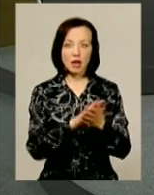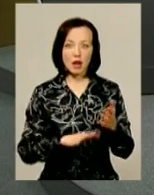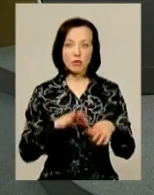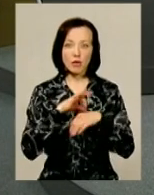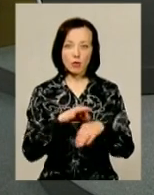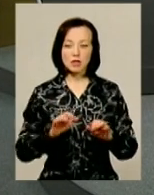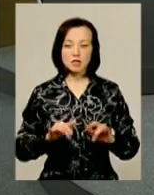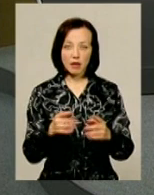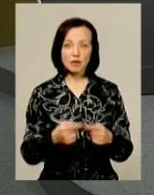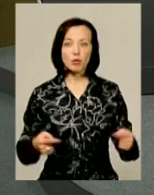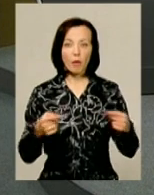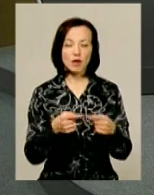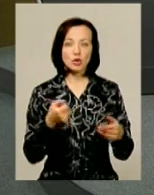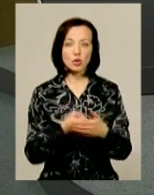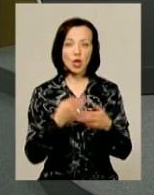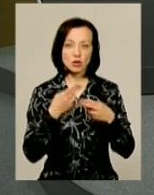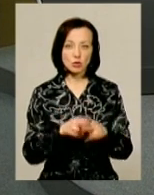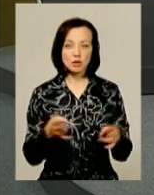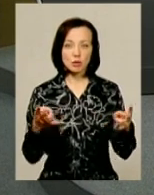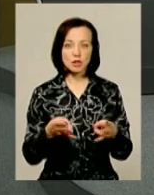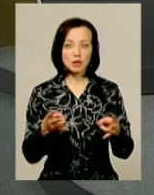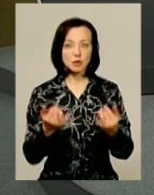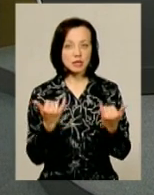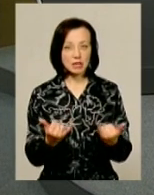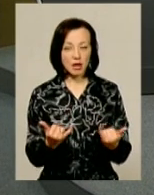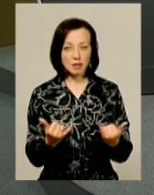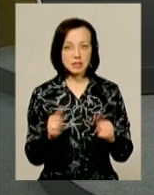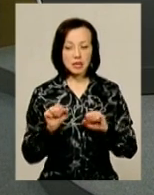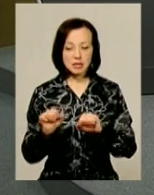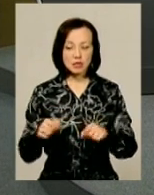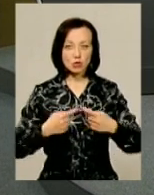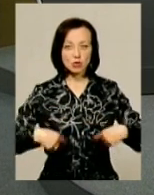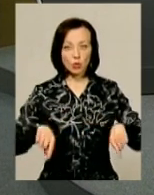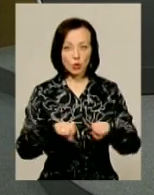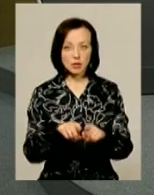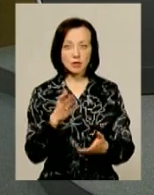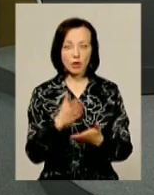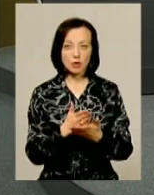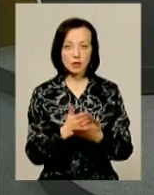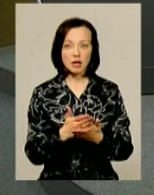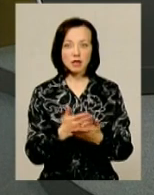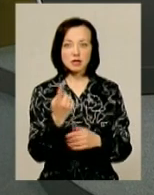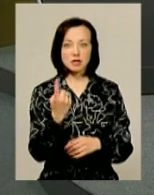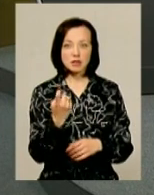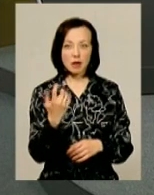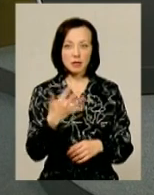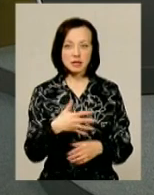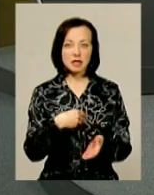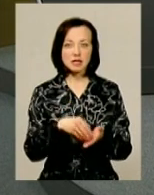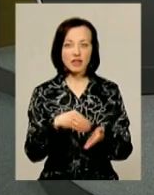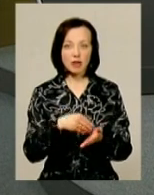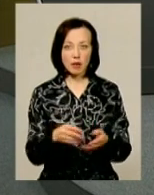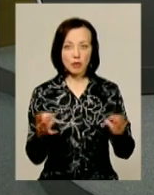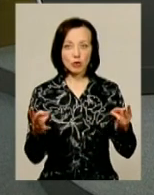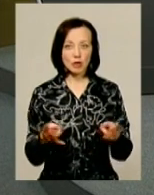заходи відповідно до інструкції. Це потрібно зараз, у нас в захисній зоні знаходиться порядка більше 150 свиней,